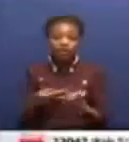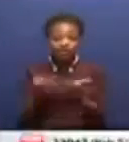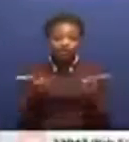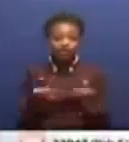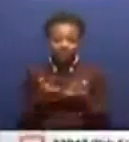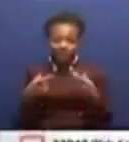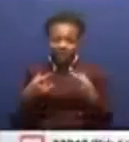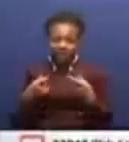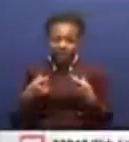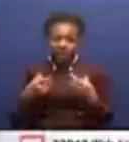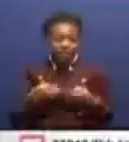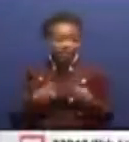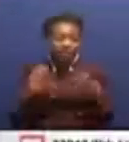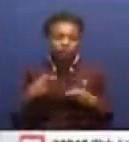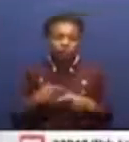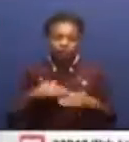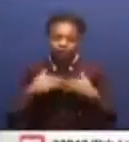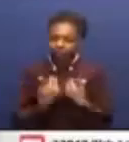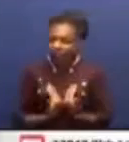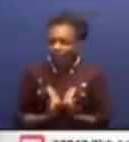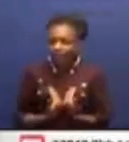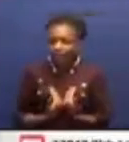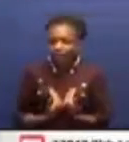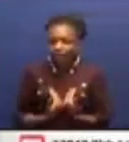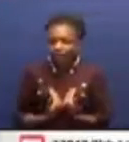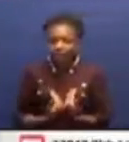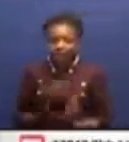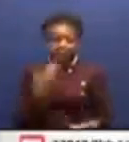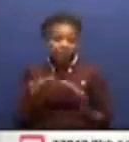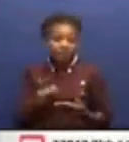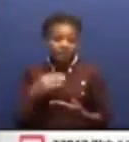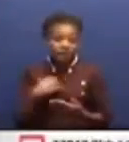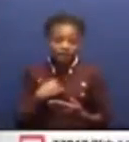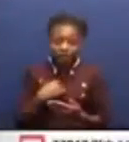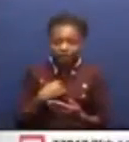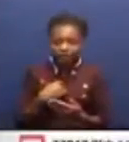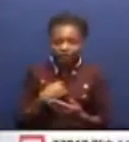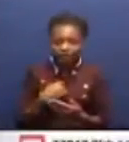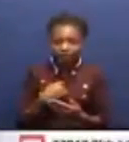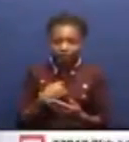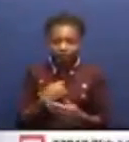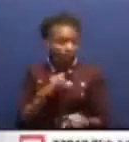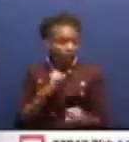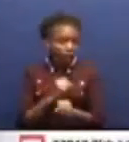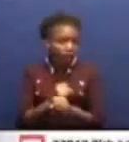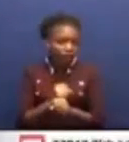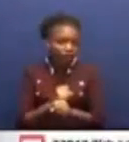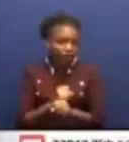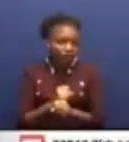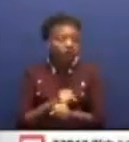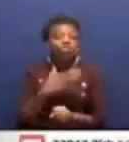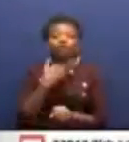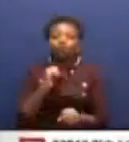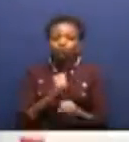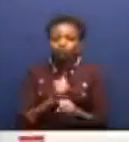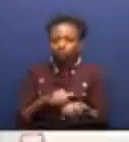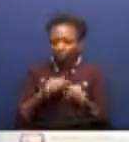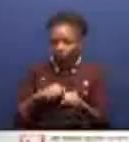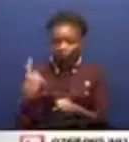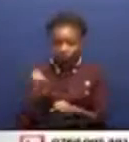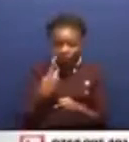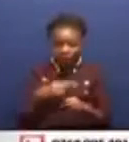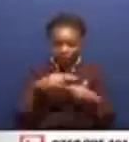amechoka, nataka kupumzisha akili yake, pengine kuna jamba nataka kuifanya bila kukua interfered, anaweza kuja na kupumzika